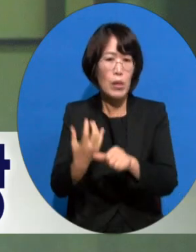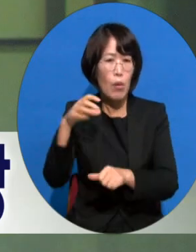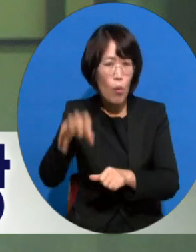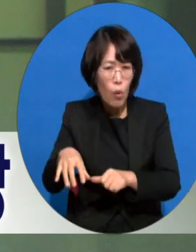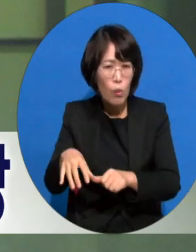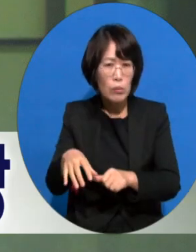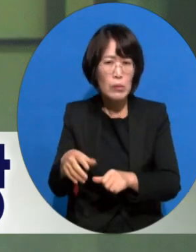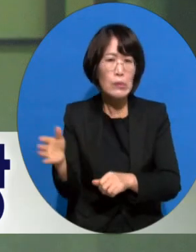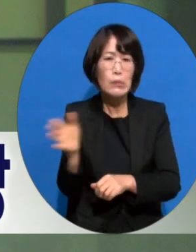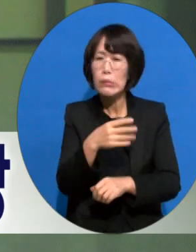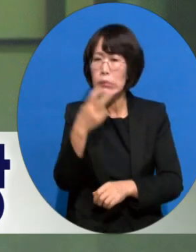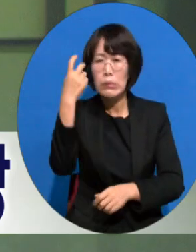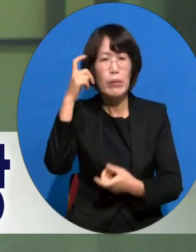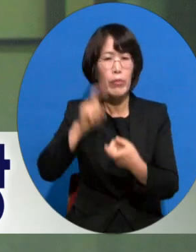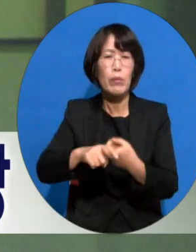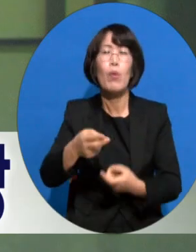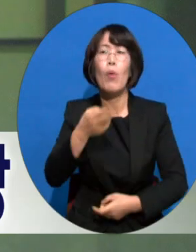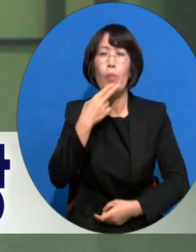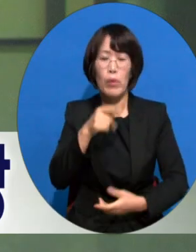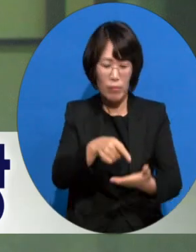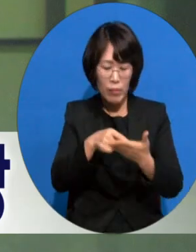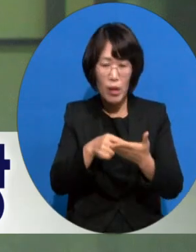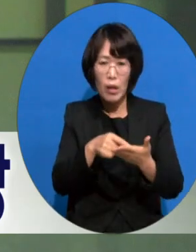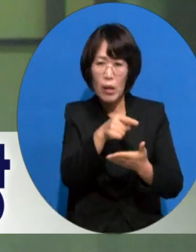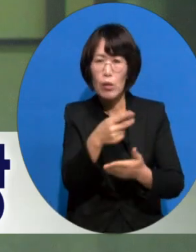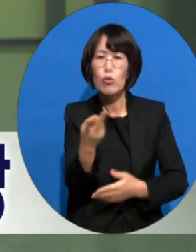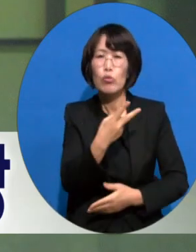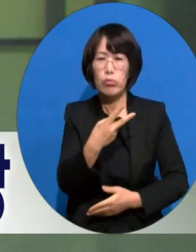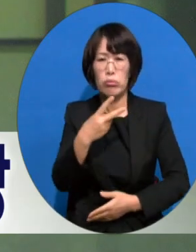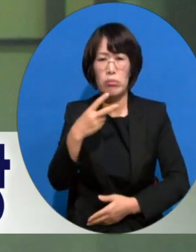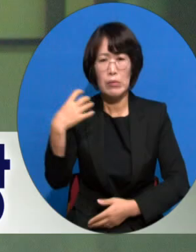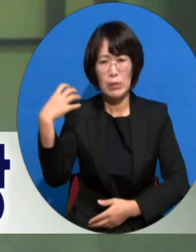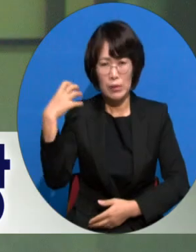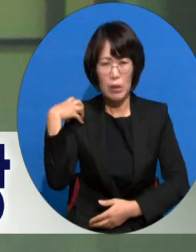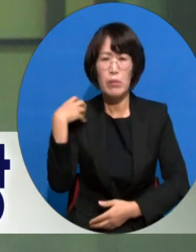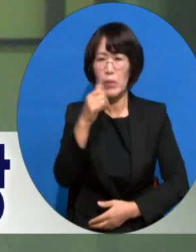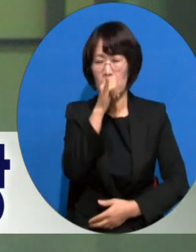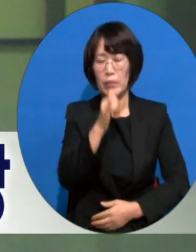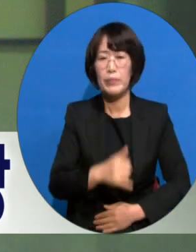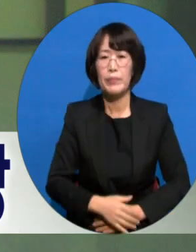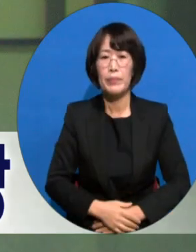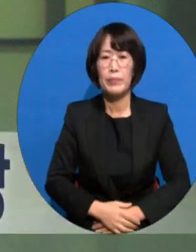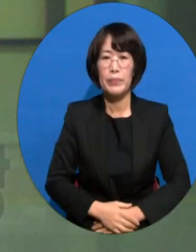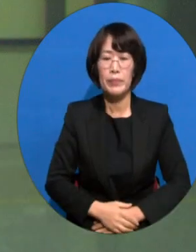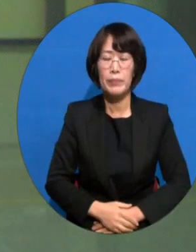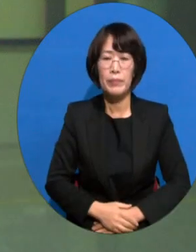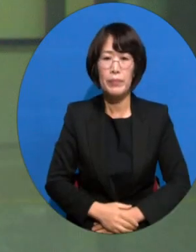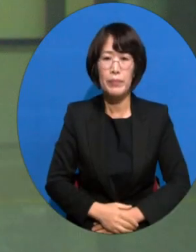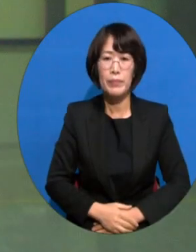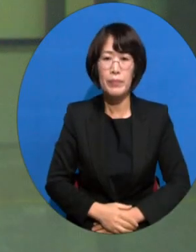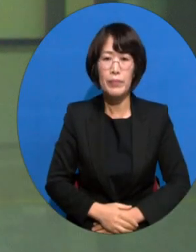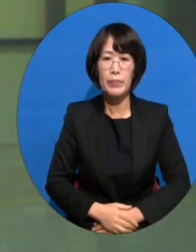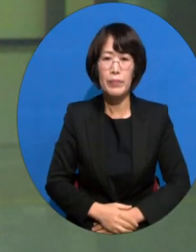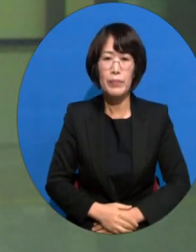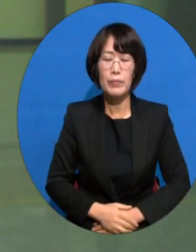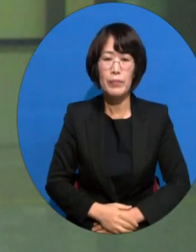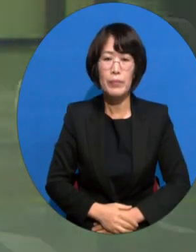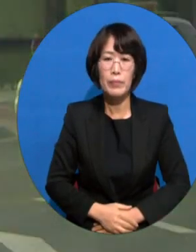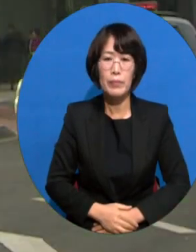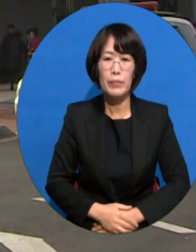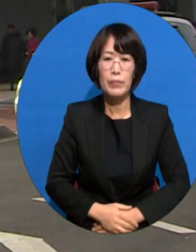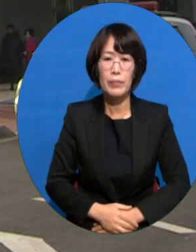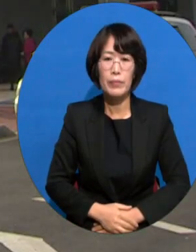대해 전혀 신경 쓰지 않았던 것으로 드러나 책임에서 자유롭지 않아 보입니다. 박종호 기자입니다.